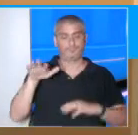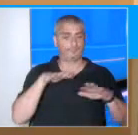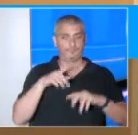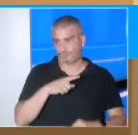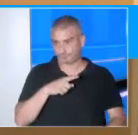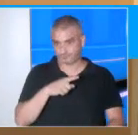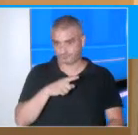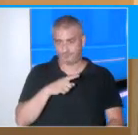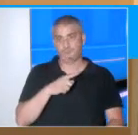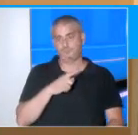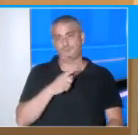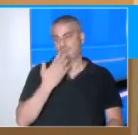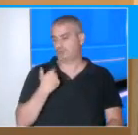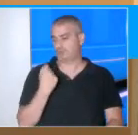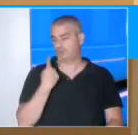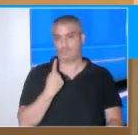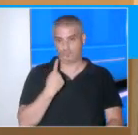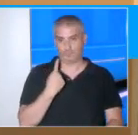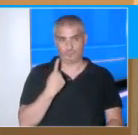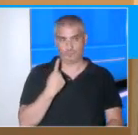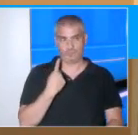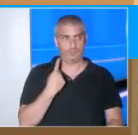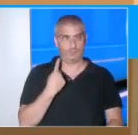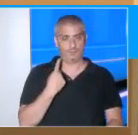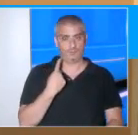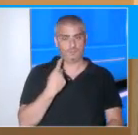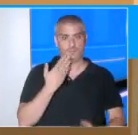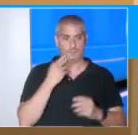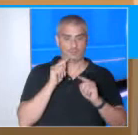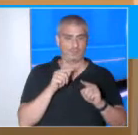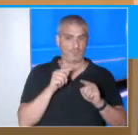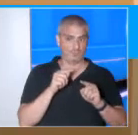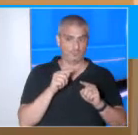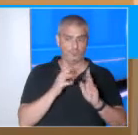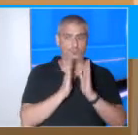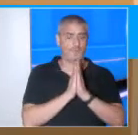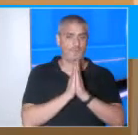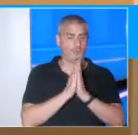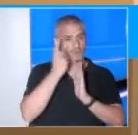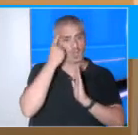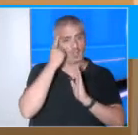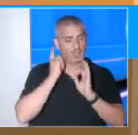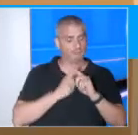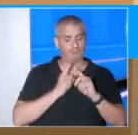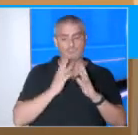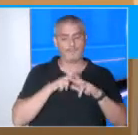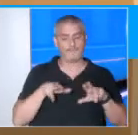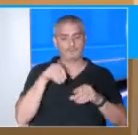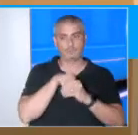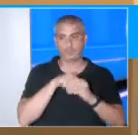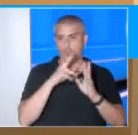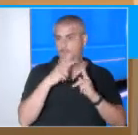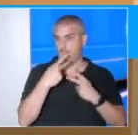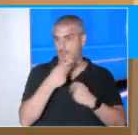הממשלה בשבוע שעבר. בישיבה הזאת הוא ביקש לדעת מה המצב בבית